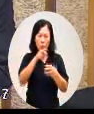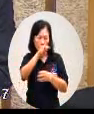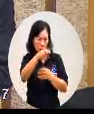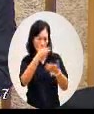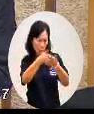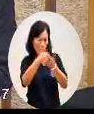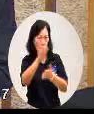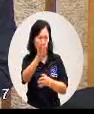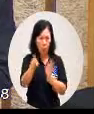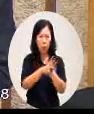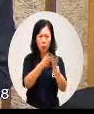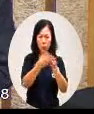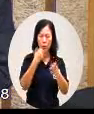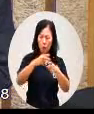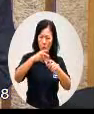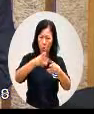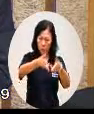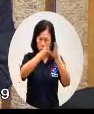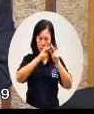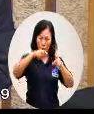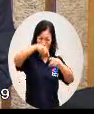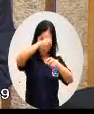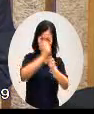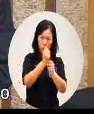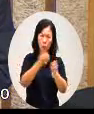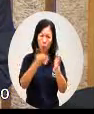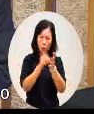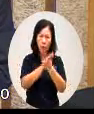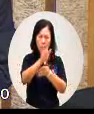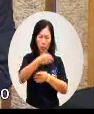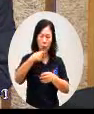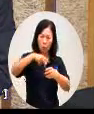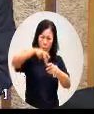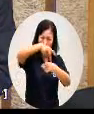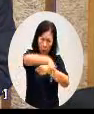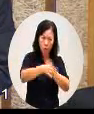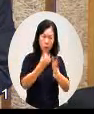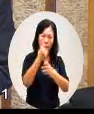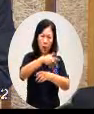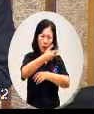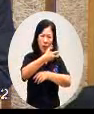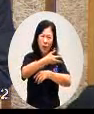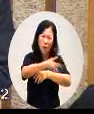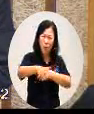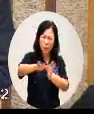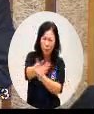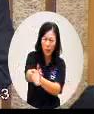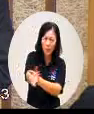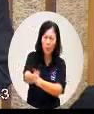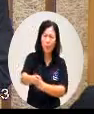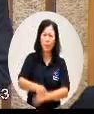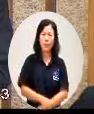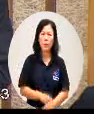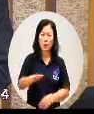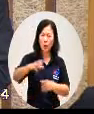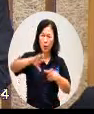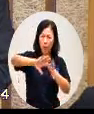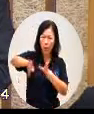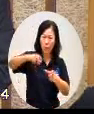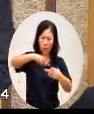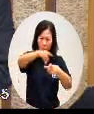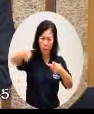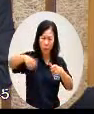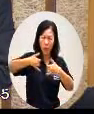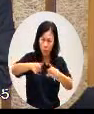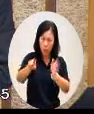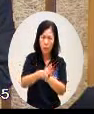的，就是坐一座桥过去之后，如果我要通到这个南洋路桥旁边那个外环道路的时候，